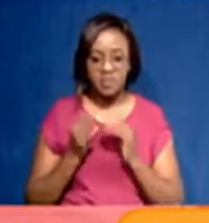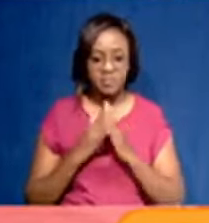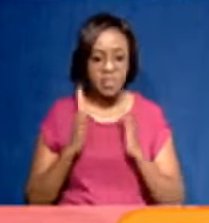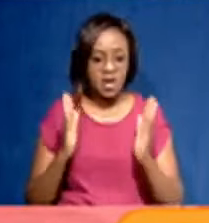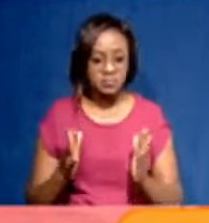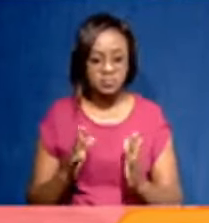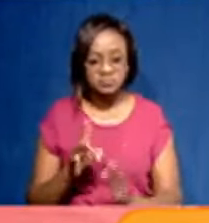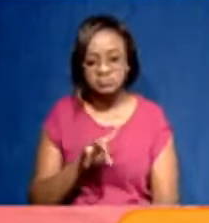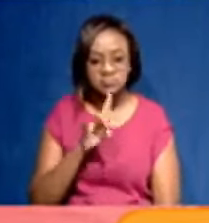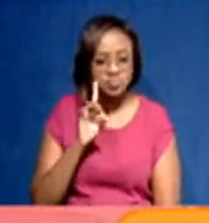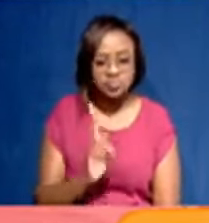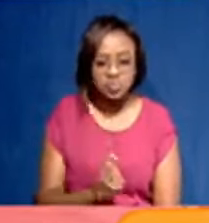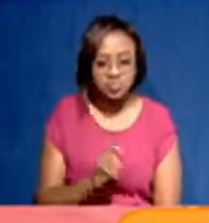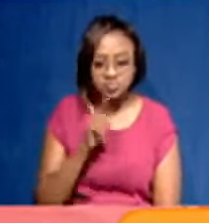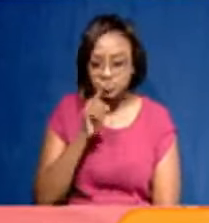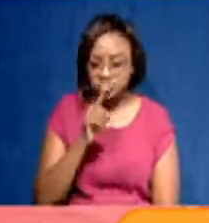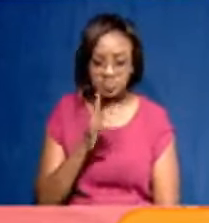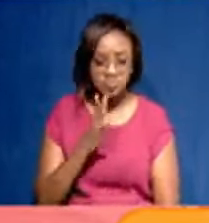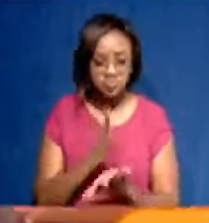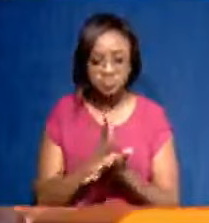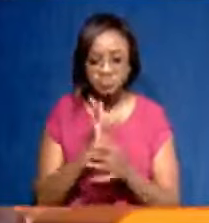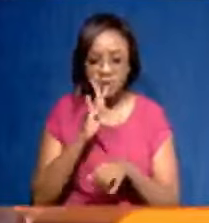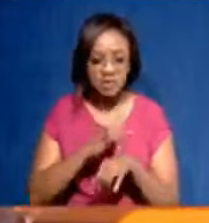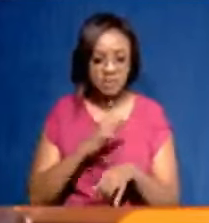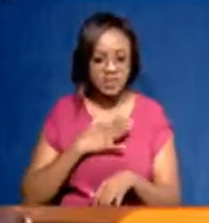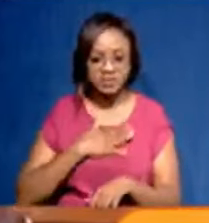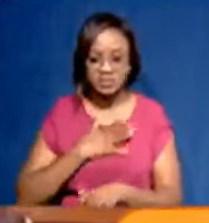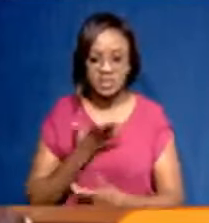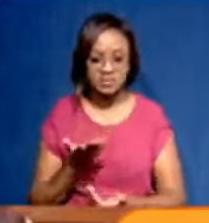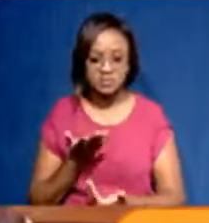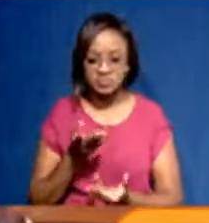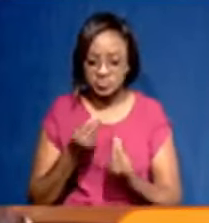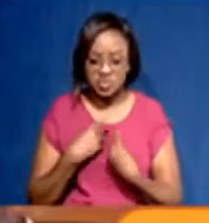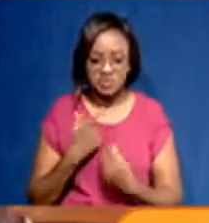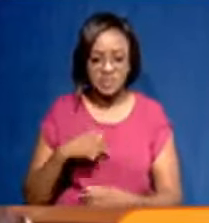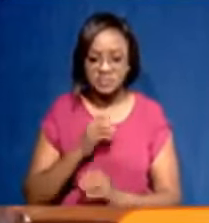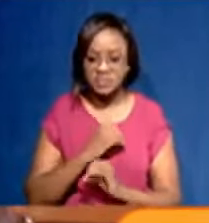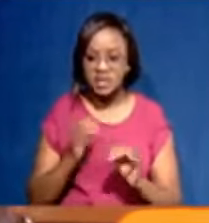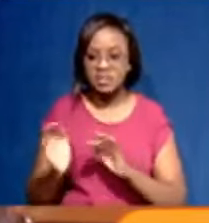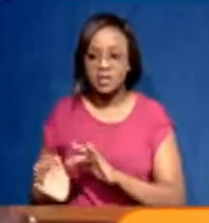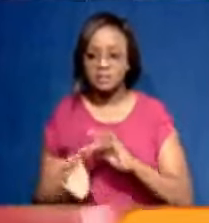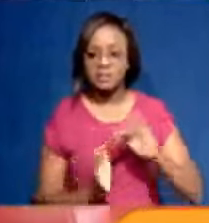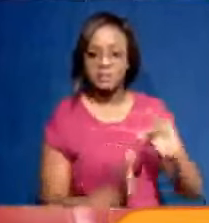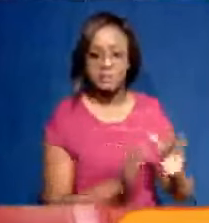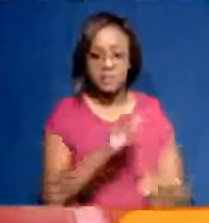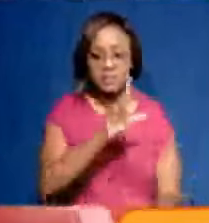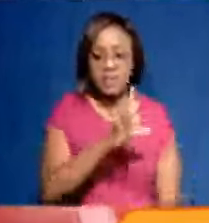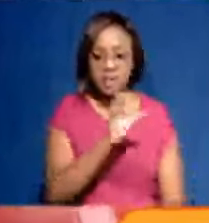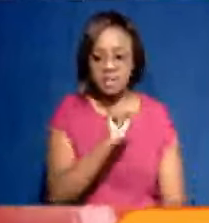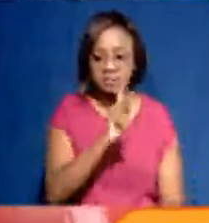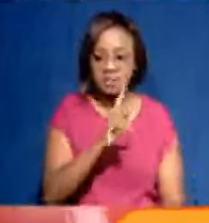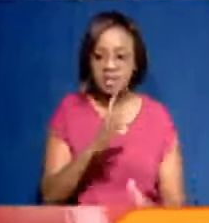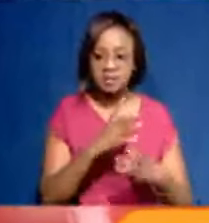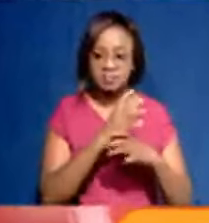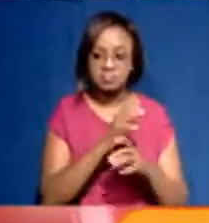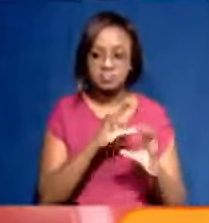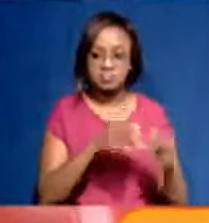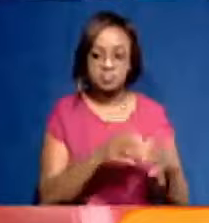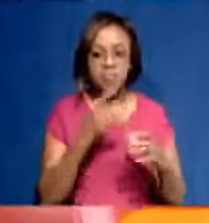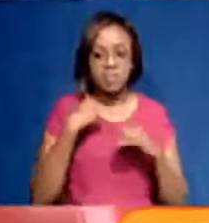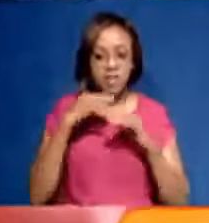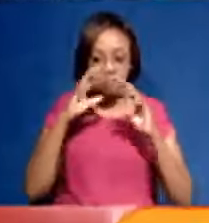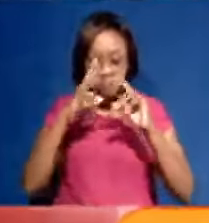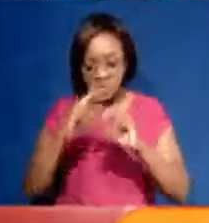Aren't you driving us away from this project? Na ilipofika zamu ya chama cha mawakili, masuala ya sheria yaliangaziwa,